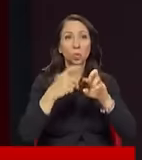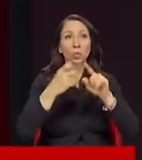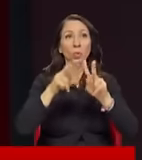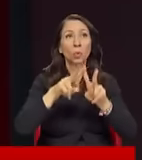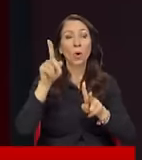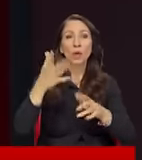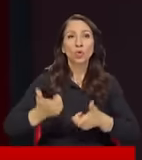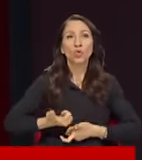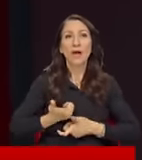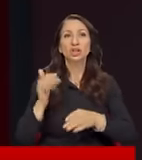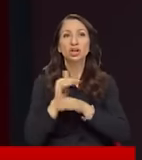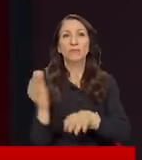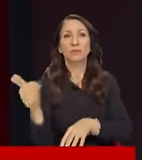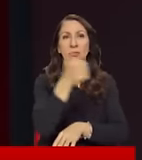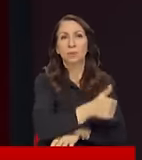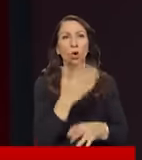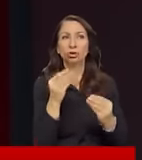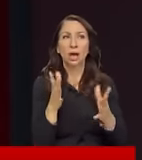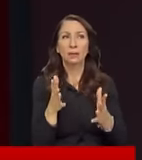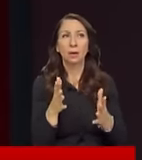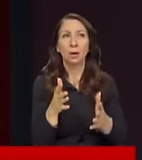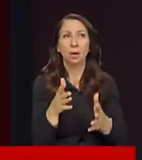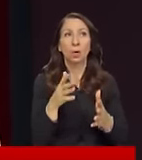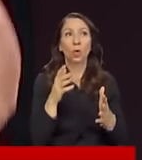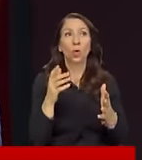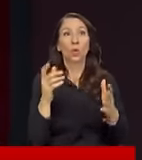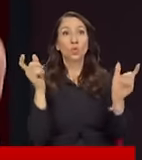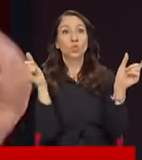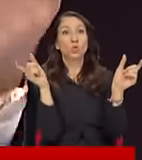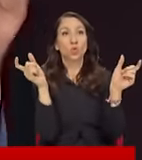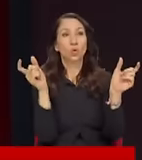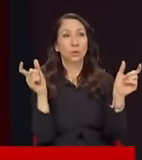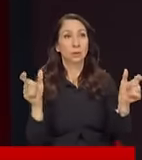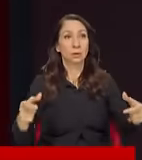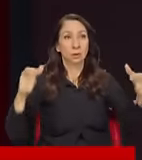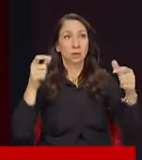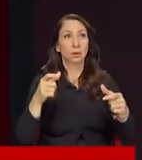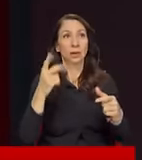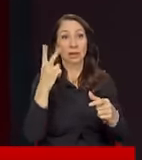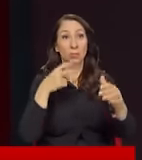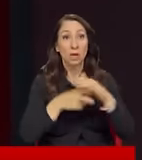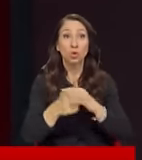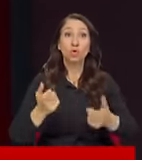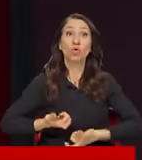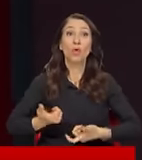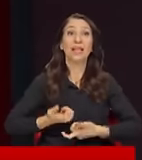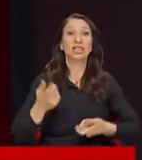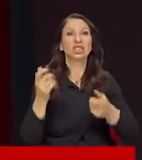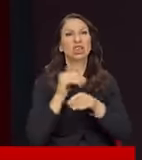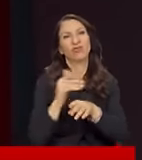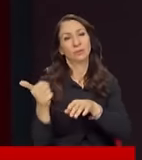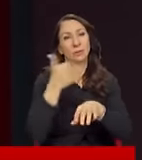sonra oraya güvenlik şefi atayacak yani. O U tabelası olan iki metronun güvenlik şefi atayacak.